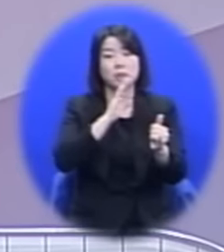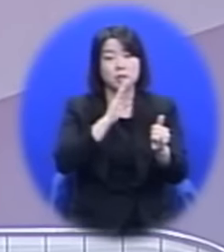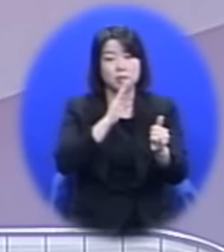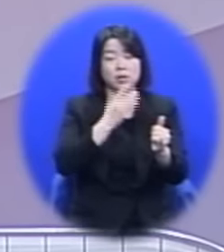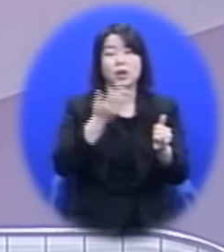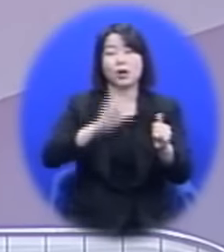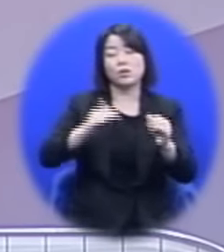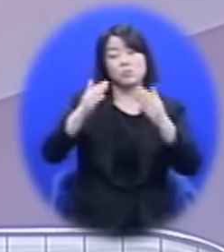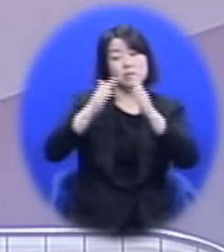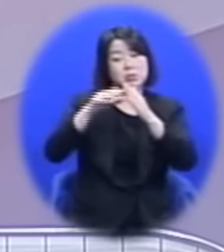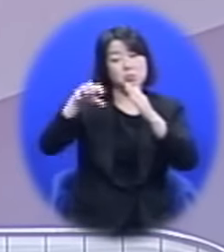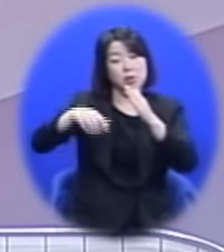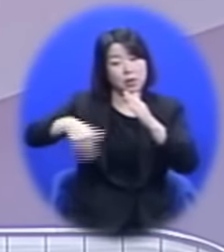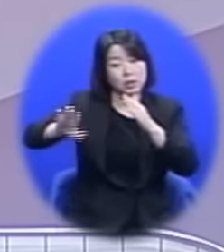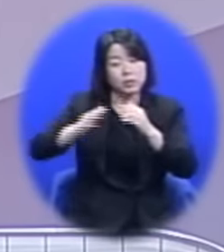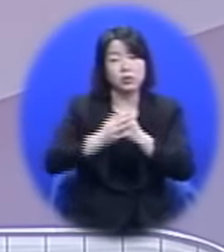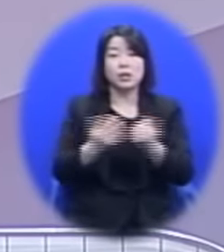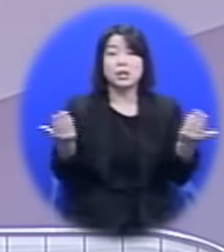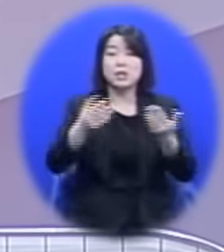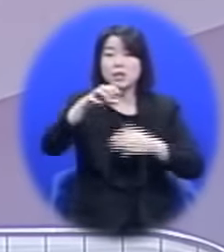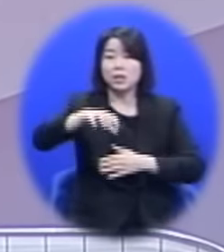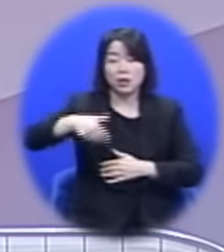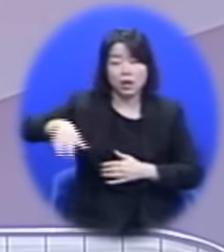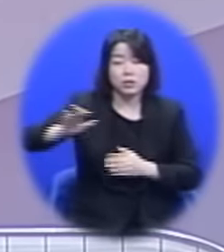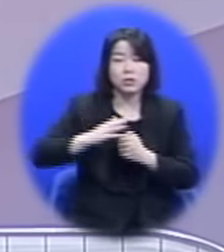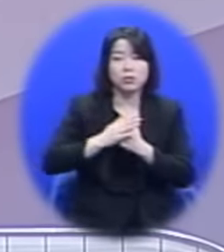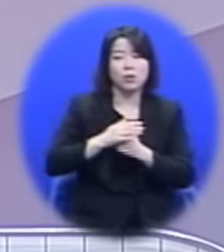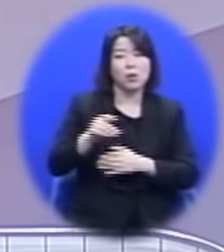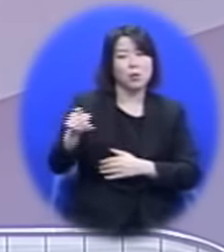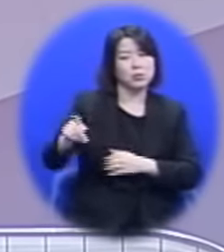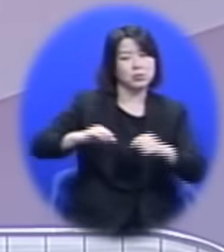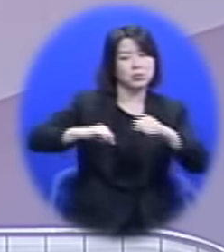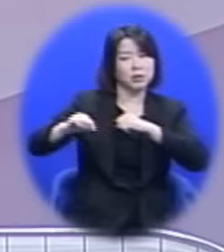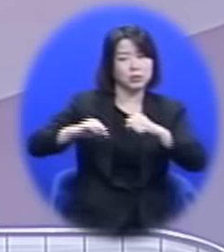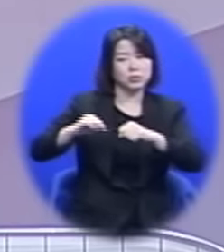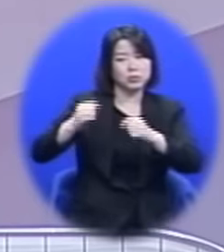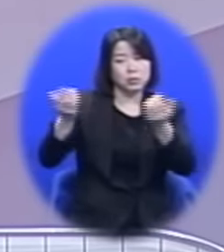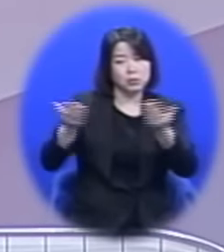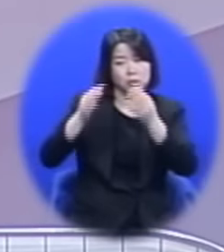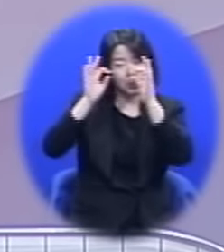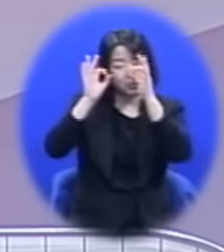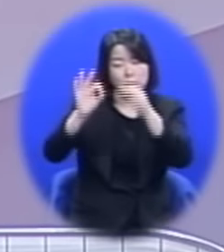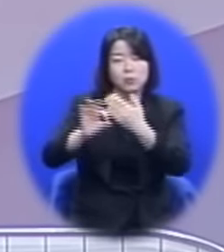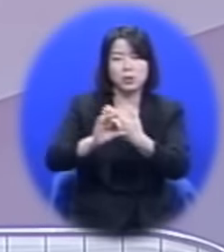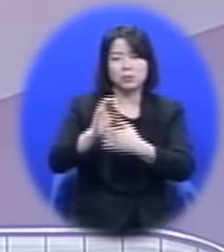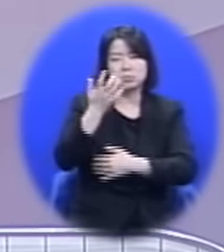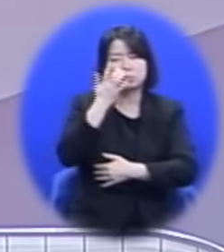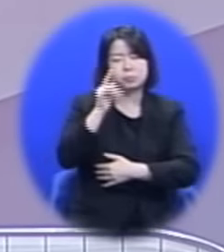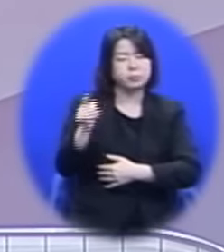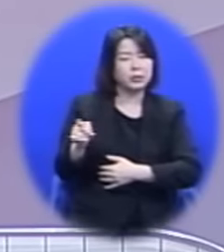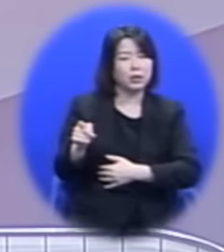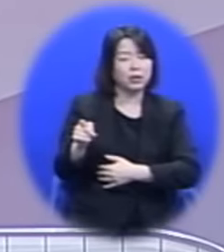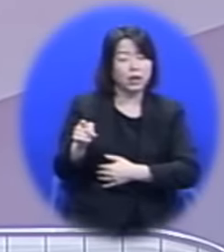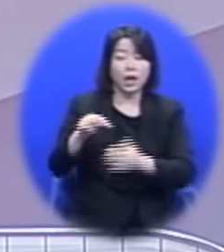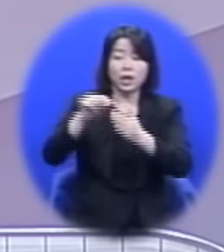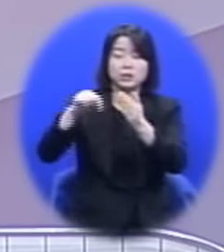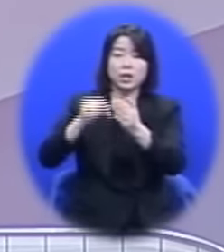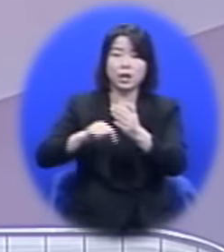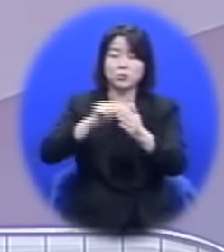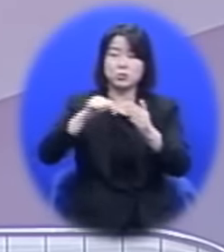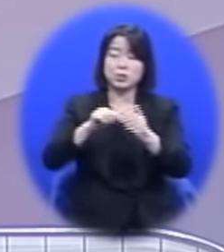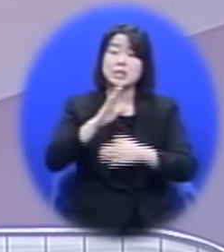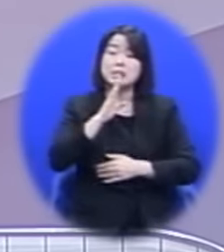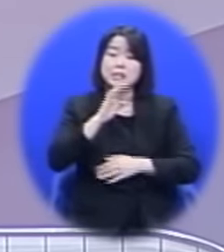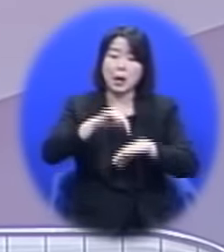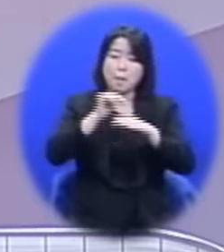가서 직장 가서 그가 하는 일을 보면 도무지 모르겠어요. 이 사람 속에 진짜 마음의 시온의